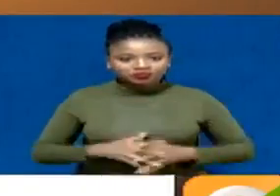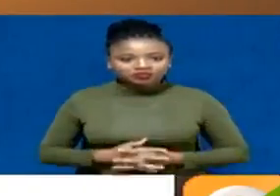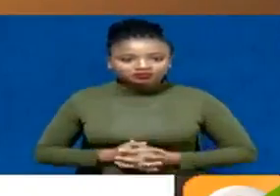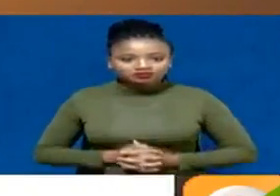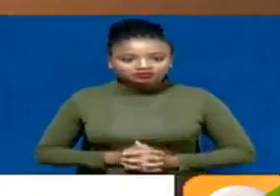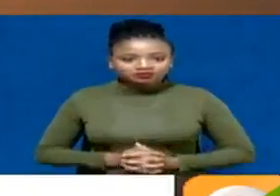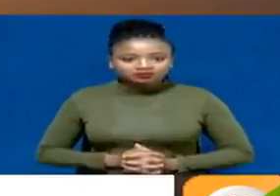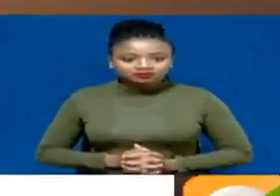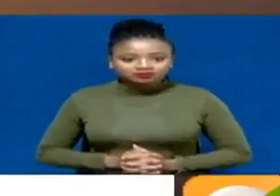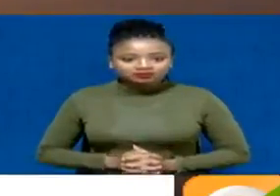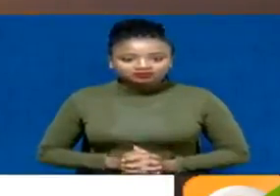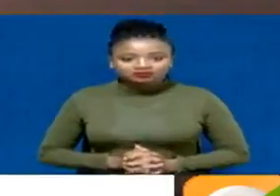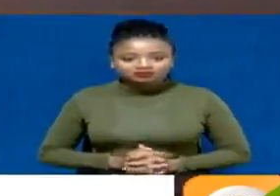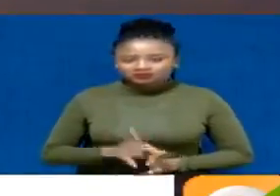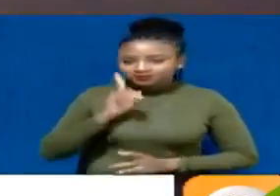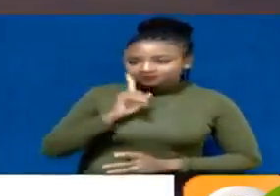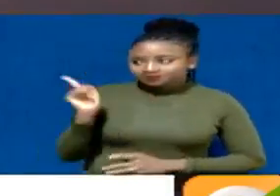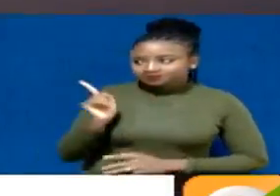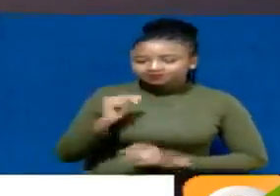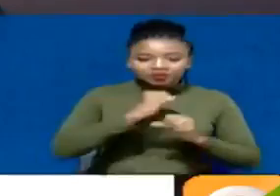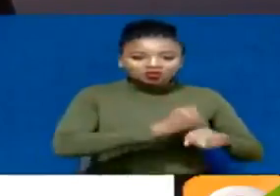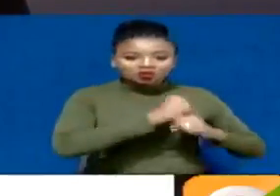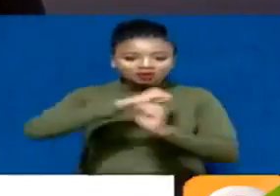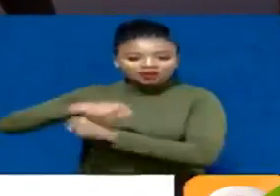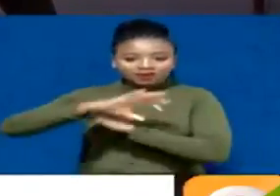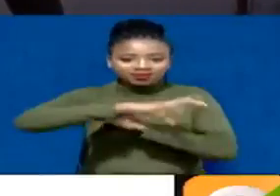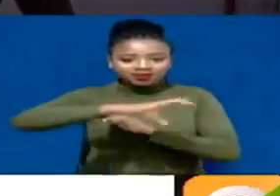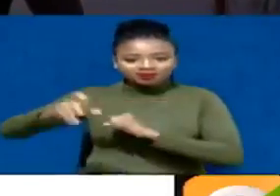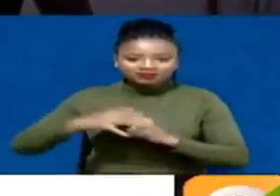Mazingira ya ufuo wa Kamgere, kaunti ya Homa Bay yanavutia.